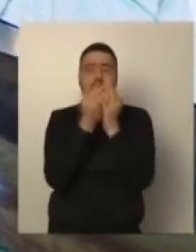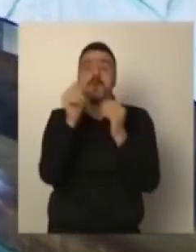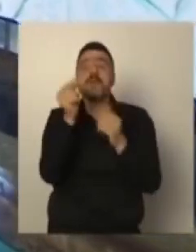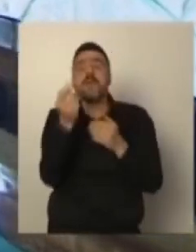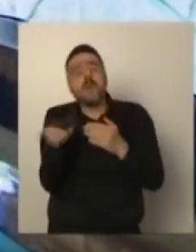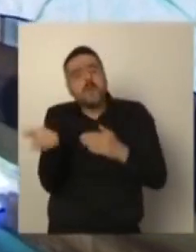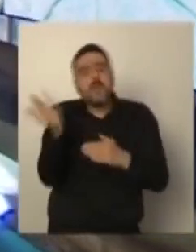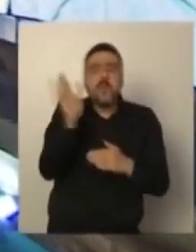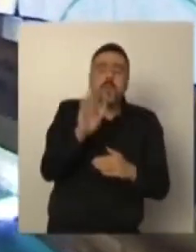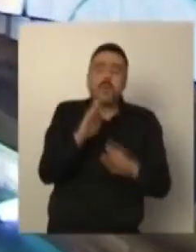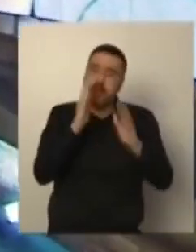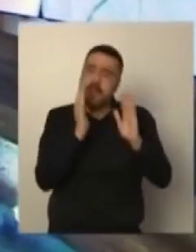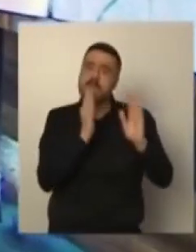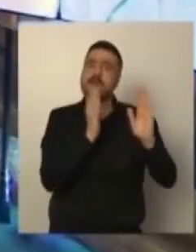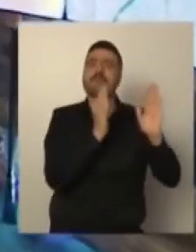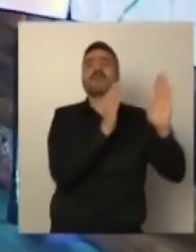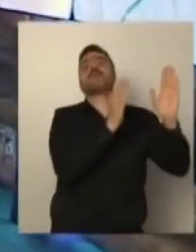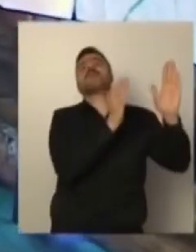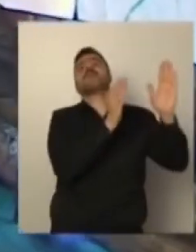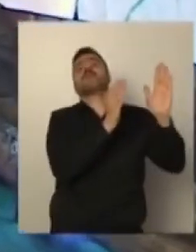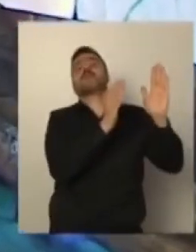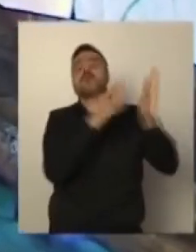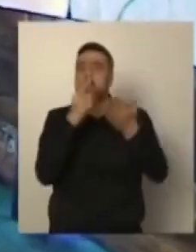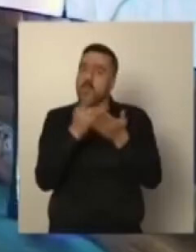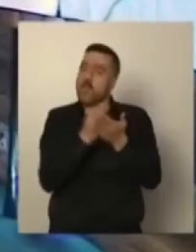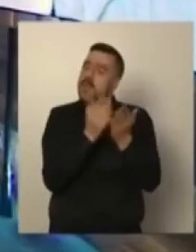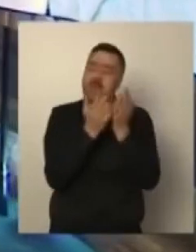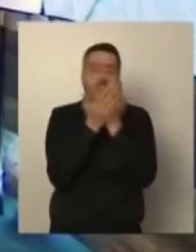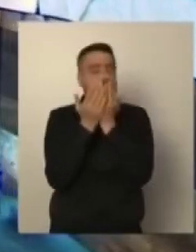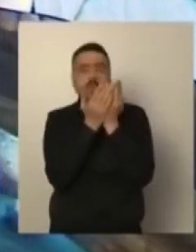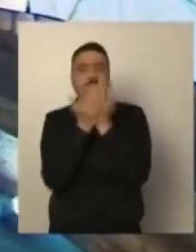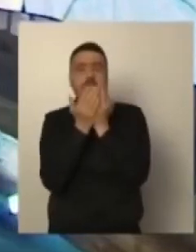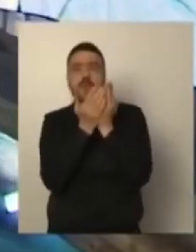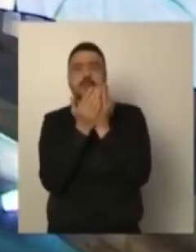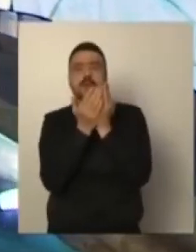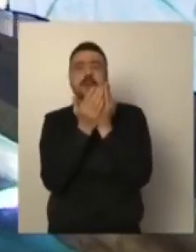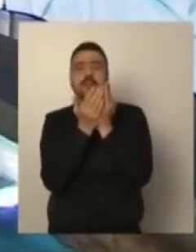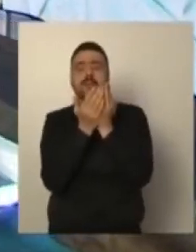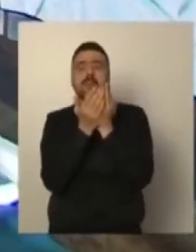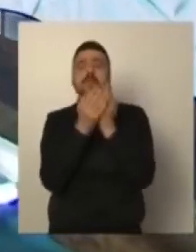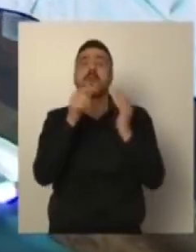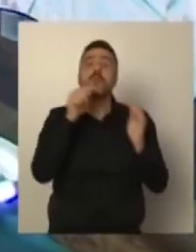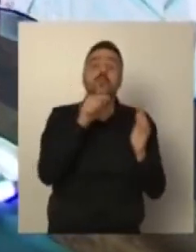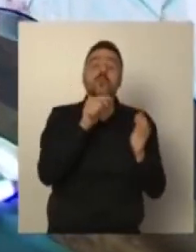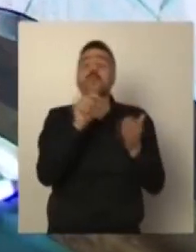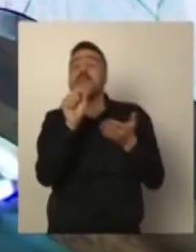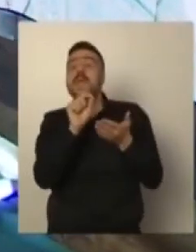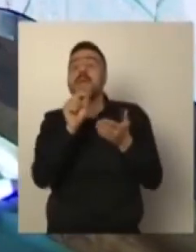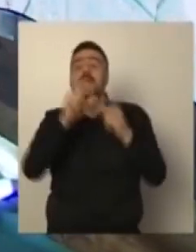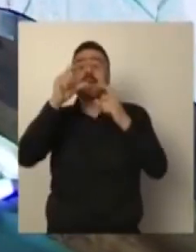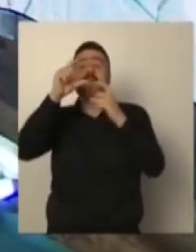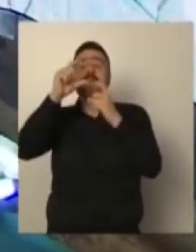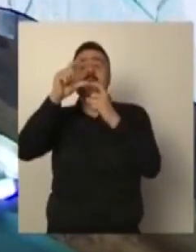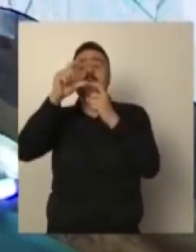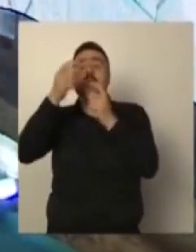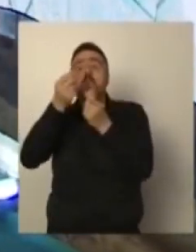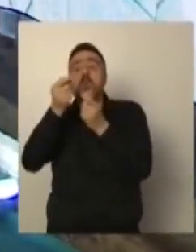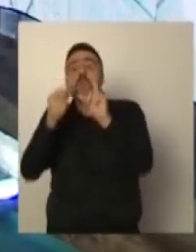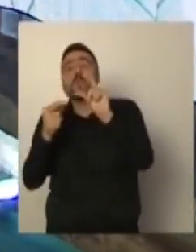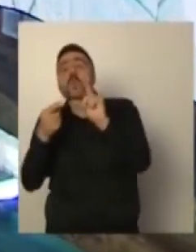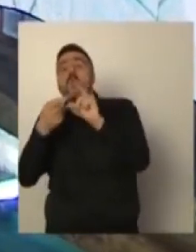sonra devam edeceğiz inşallah. Mevlid-i Nebi'nin yazarı Süleyman Çelebi Hazretleri